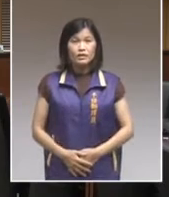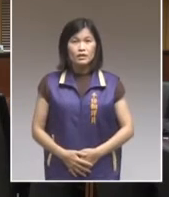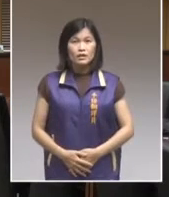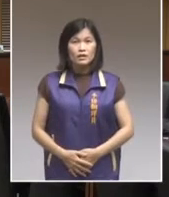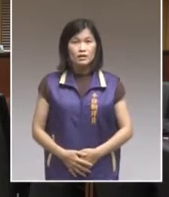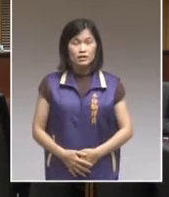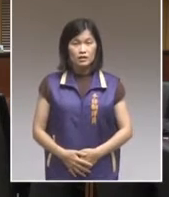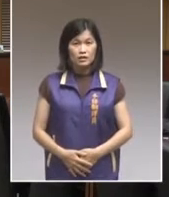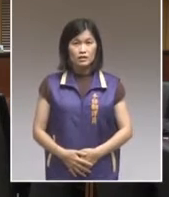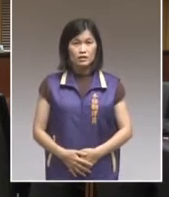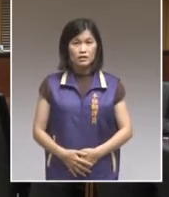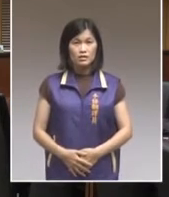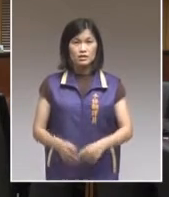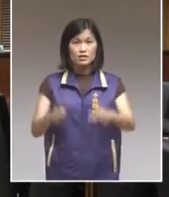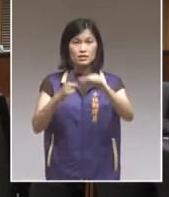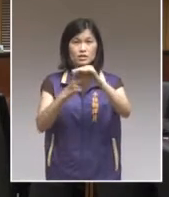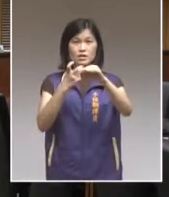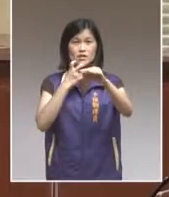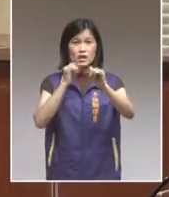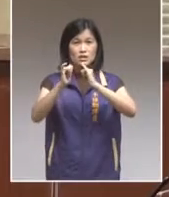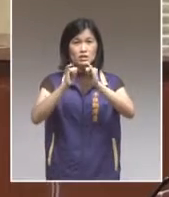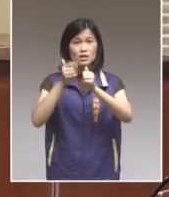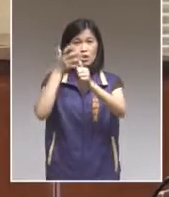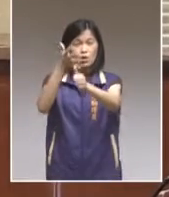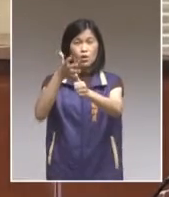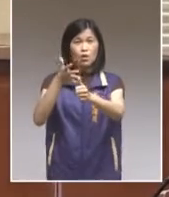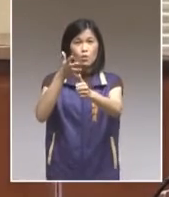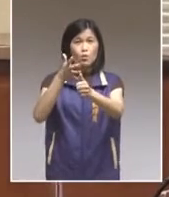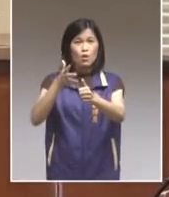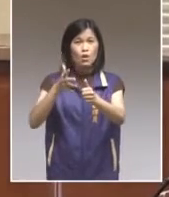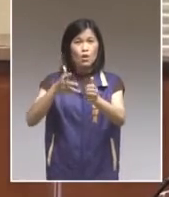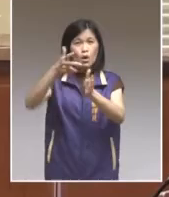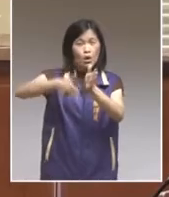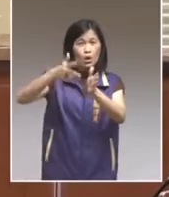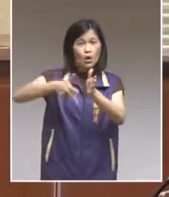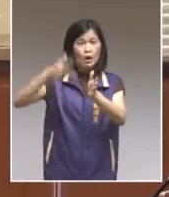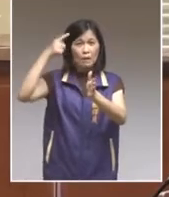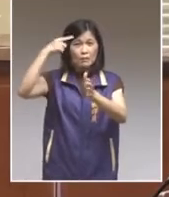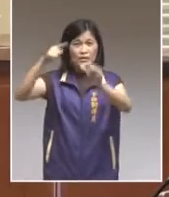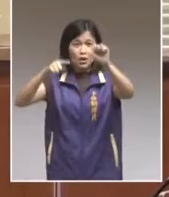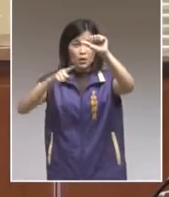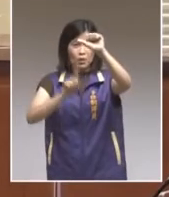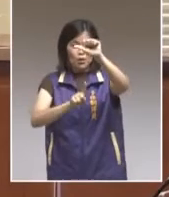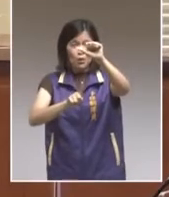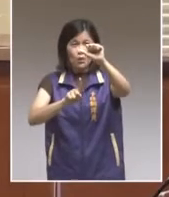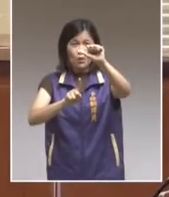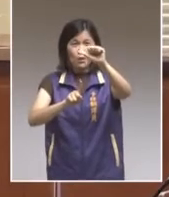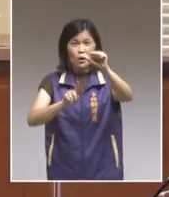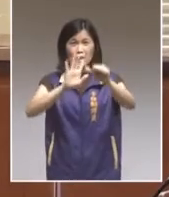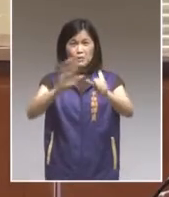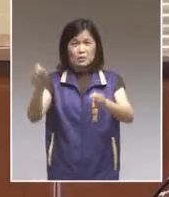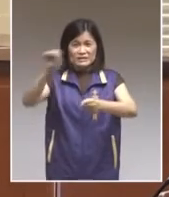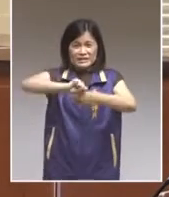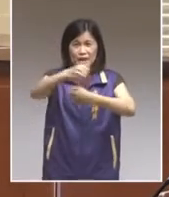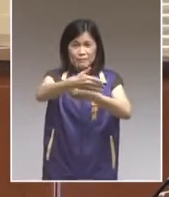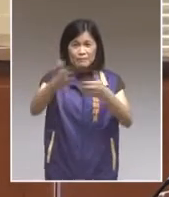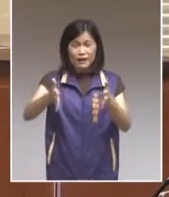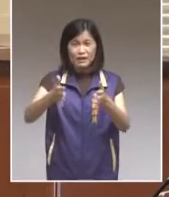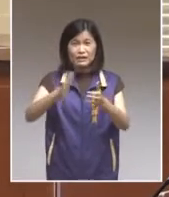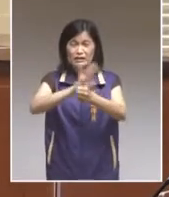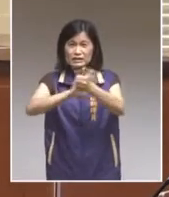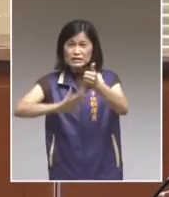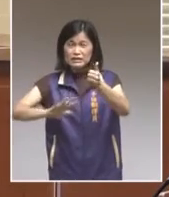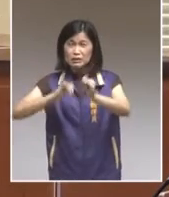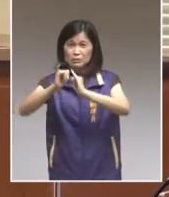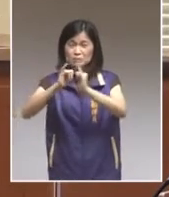同样是。 不好意思，中央社提问，想要请教一下台铁明天5月1号不加班活动，高雄可能很多市民会受到影响，